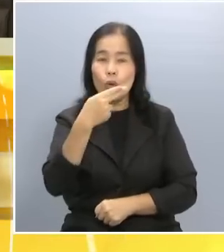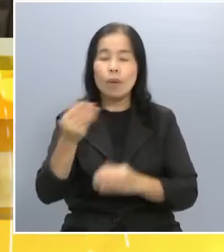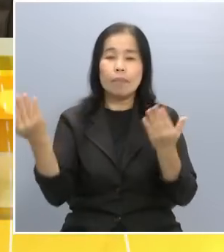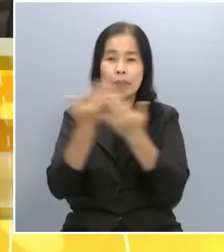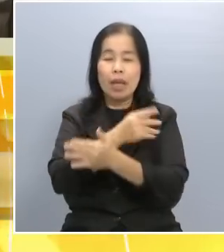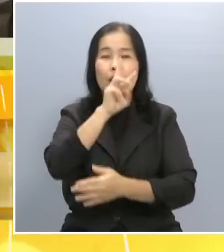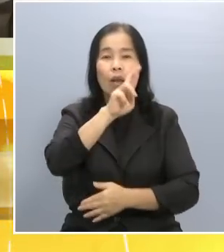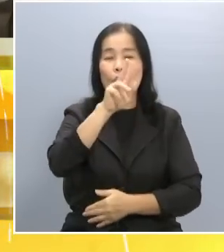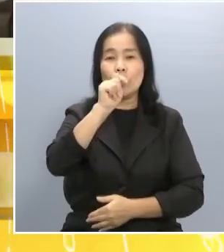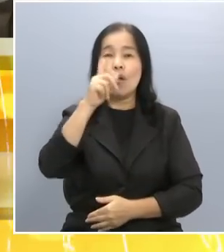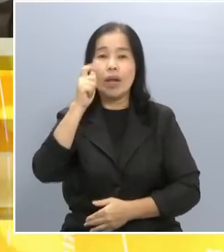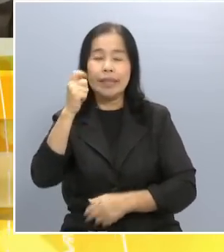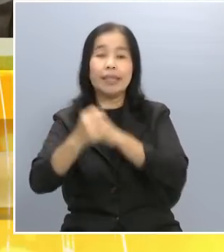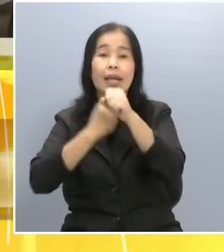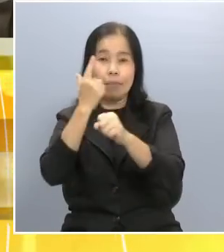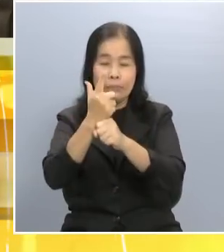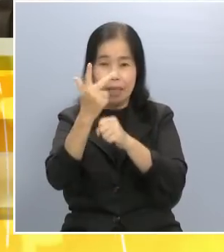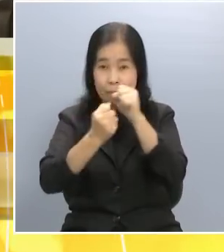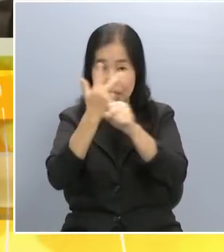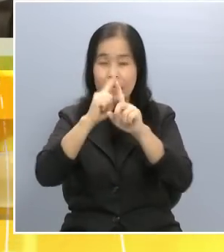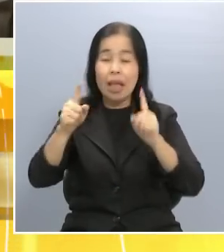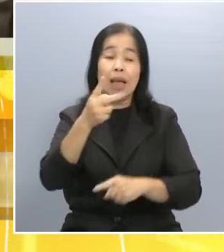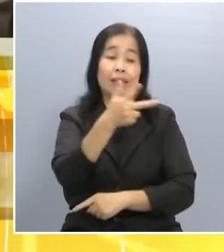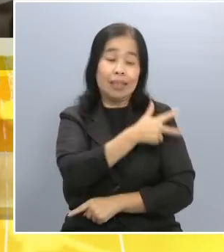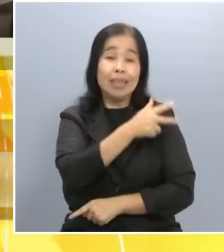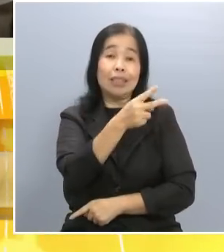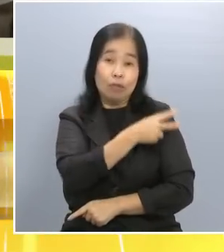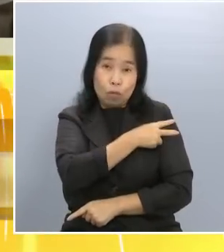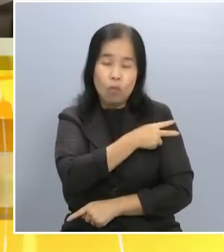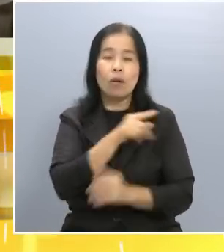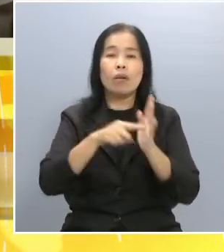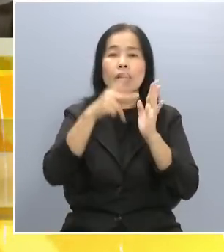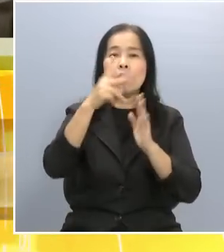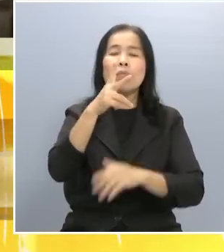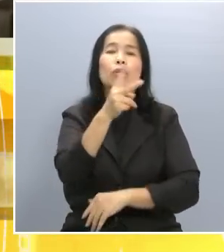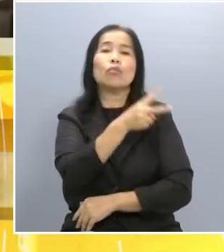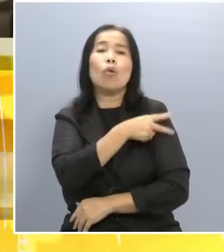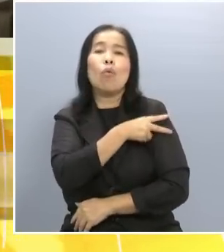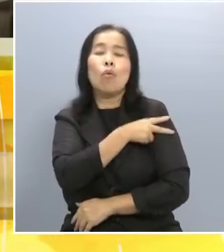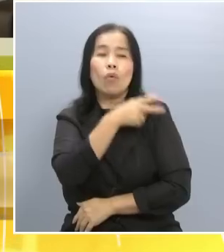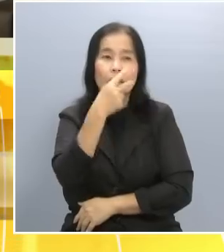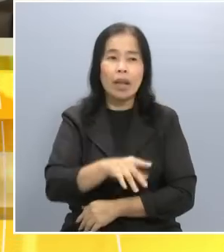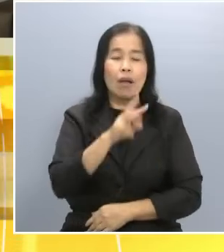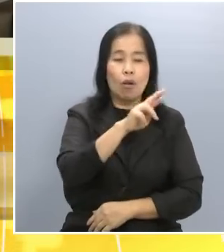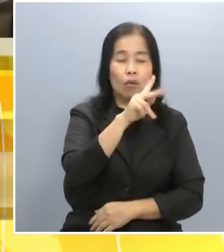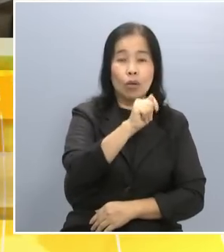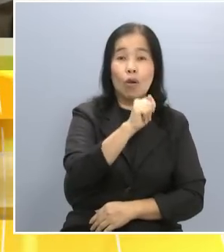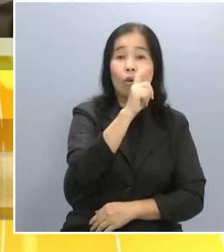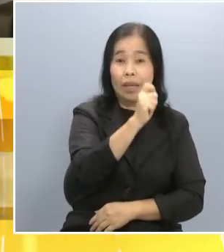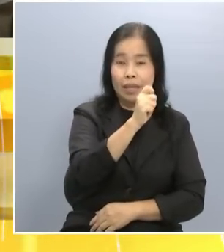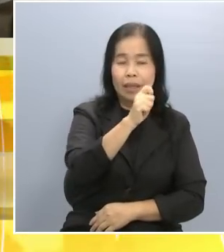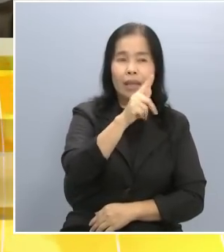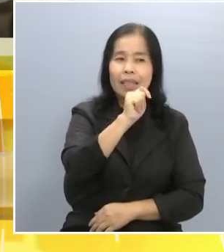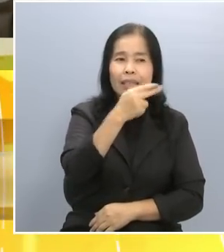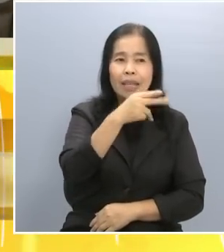ยศ 3ปีแต่อย่างในส่วนปริญญาโทปริญญาเอกเนี่ยซึ่งผู้กองแคทก็คือปริญญาโทจากร้อยตำรวจตรีเป็นร้อยตำรวจโท 1ปี